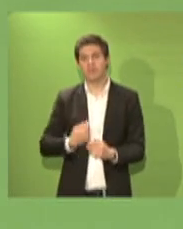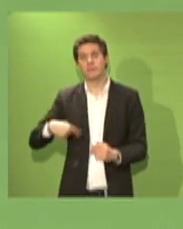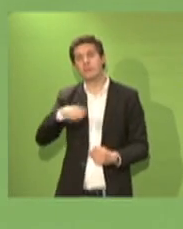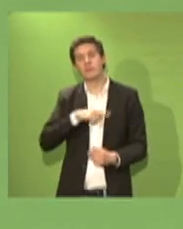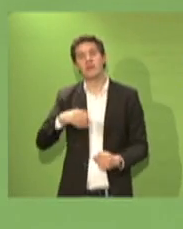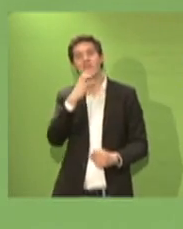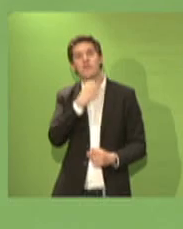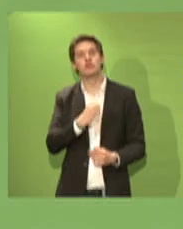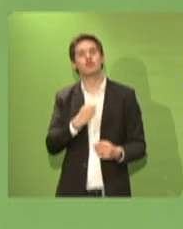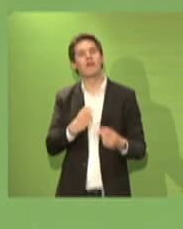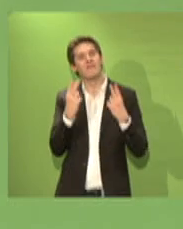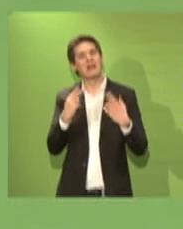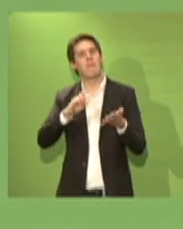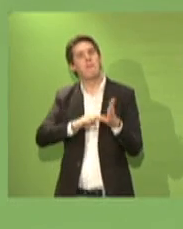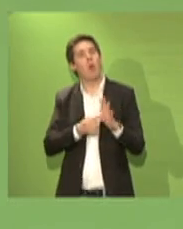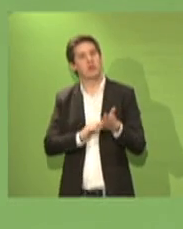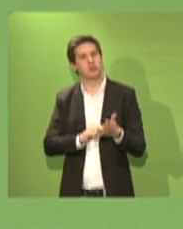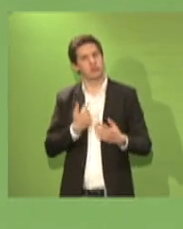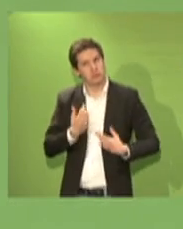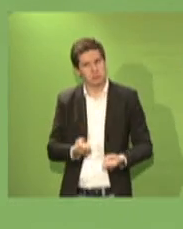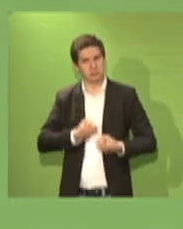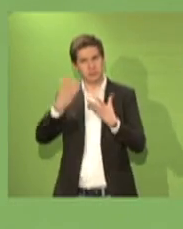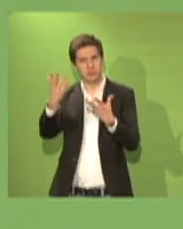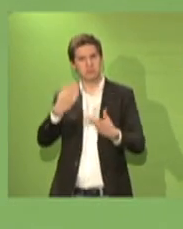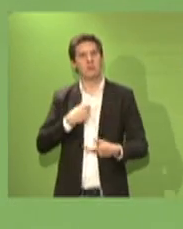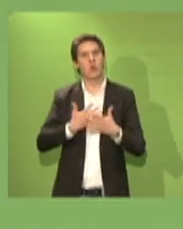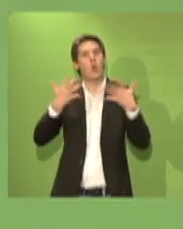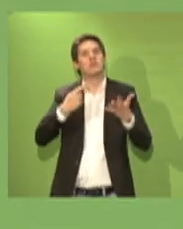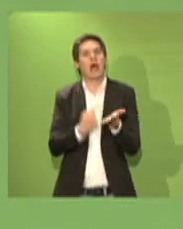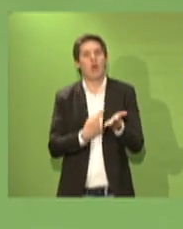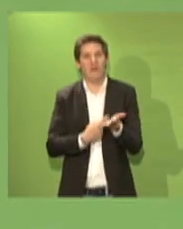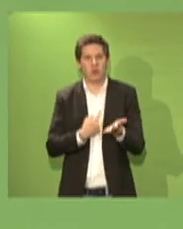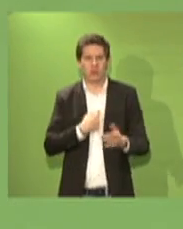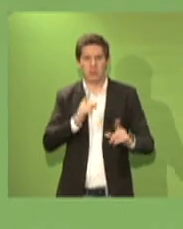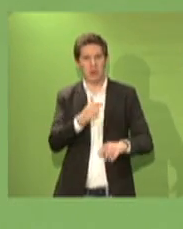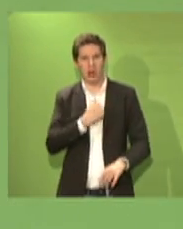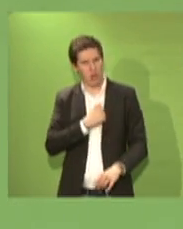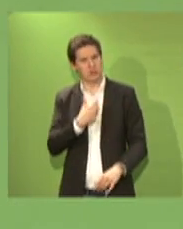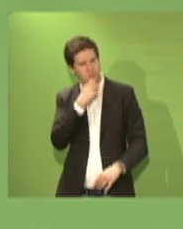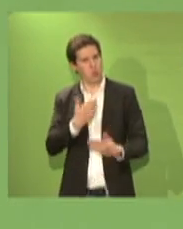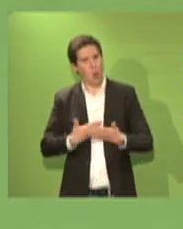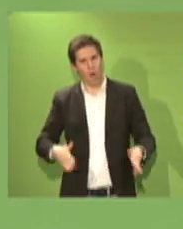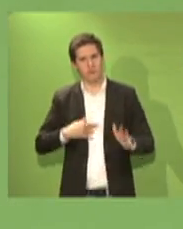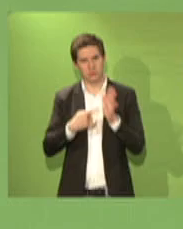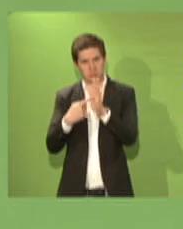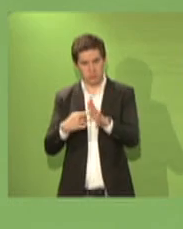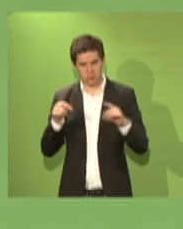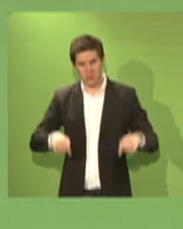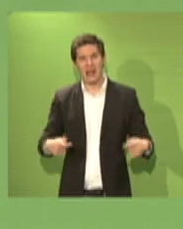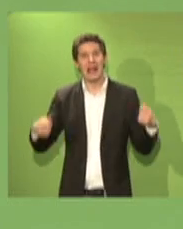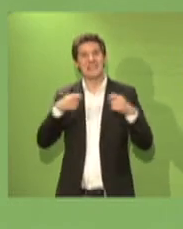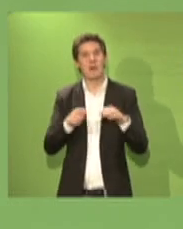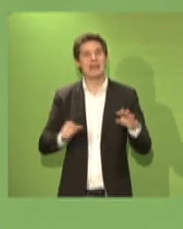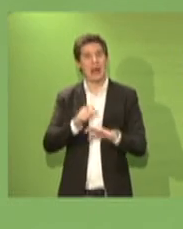richtige politische Signal aus und wir scheuen auch diese Herausforderung nicht. Wir als Landesverband NRW sind neben dem Landesverband Berlin